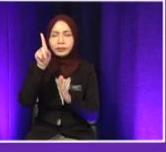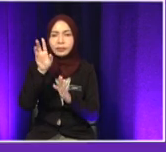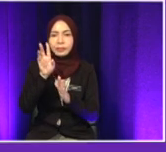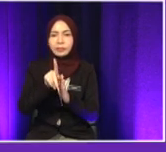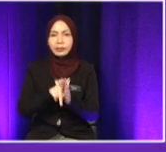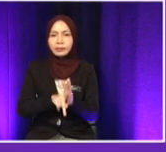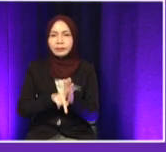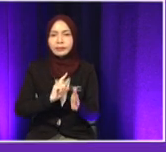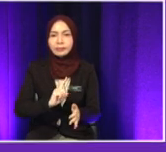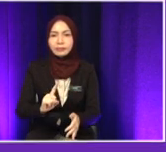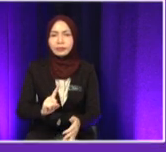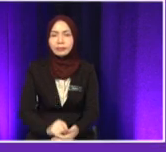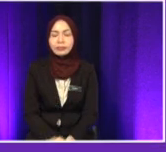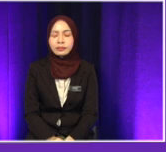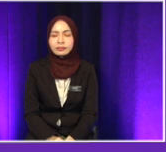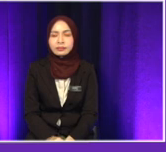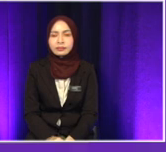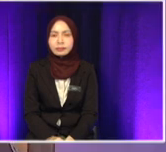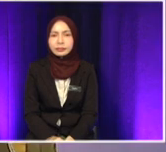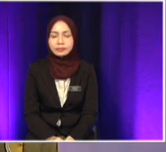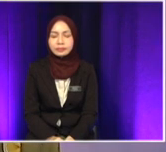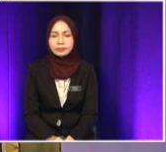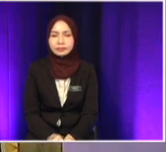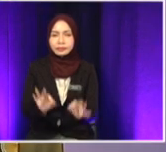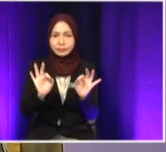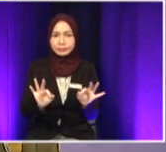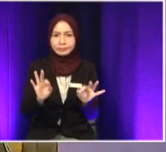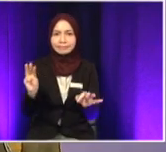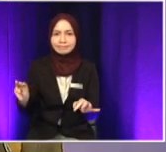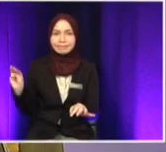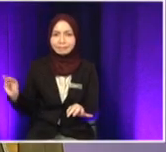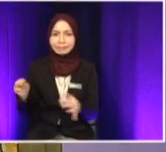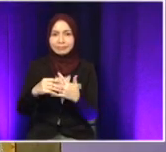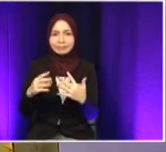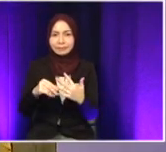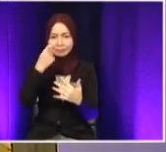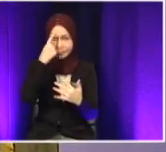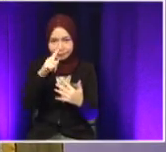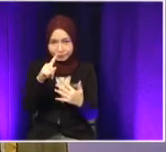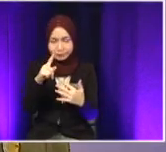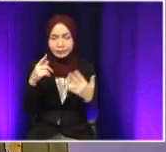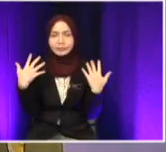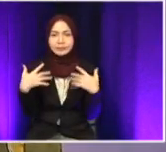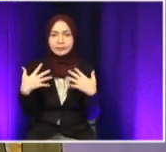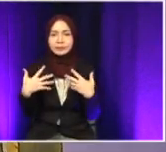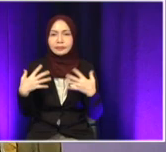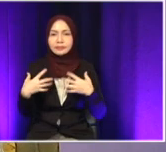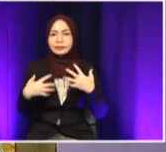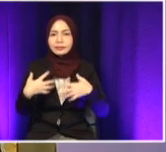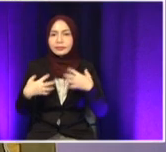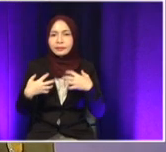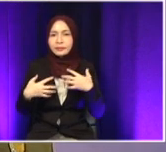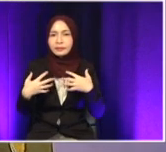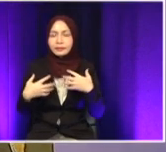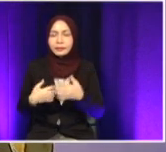di rumah apabila memilih untuk berhibur kita sendiri tahu sebenarnya hukum hiburan nih